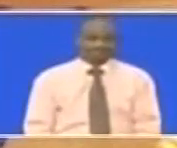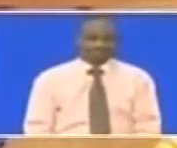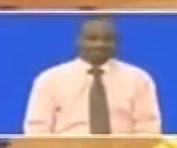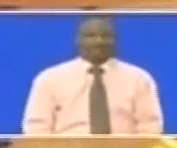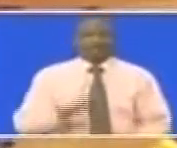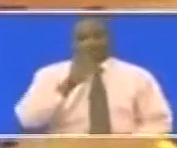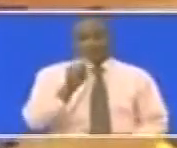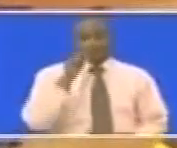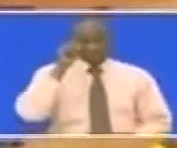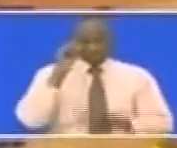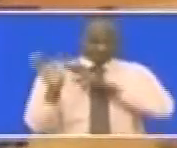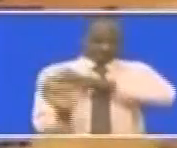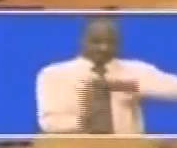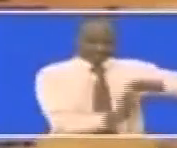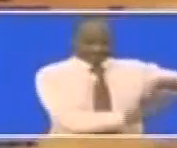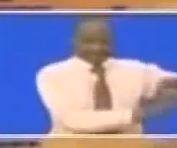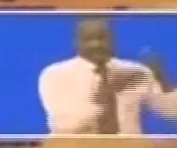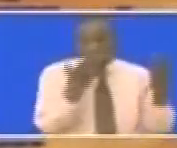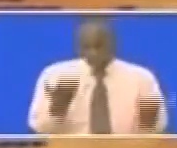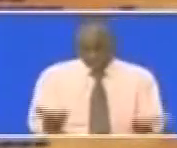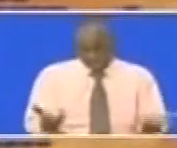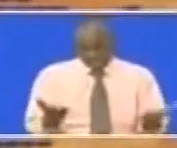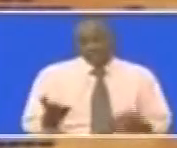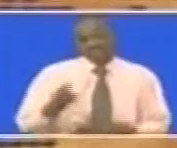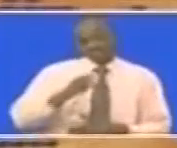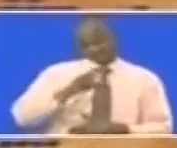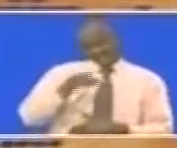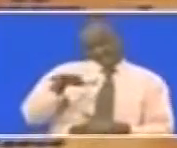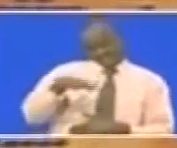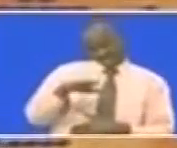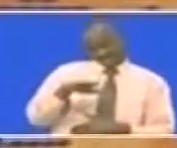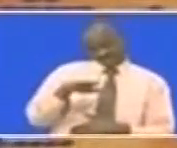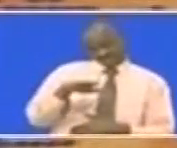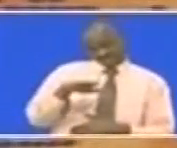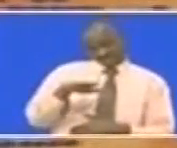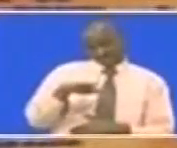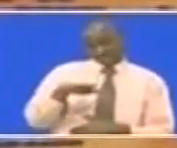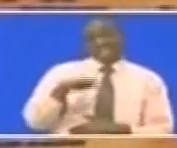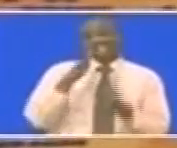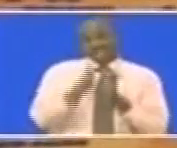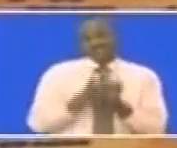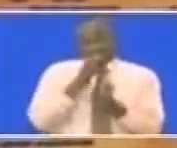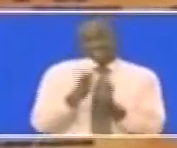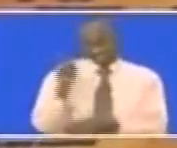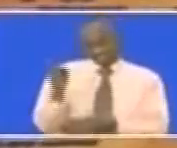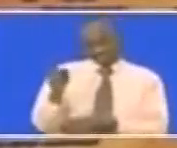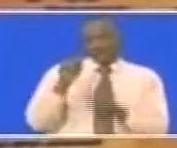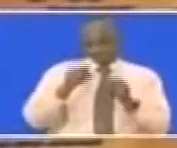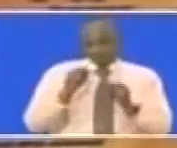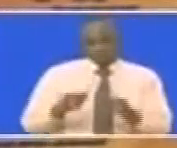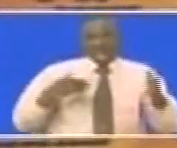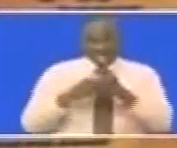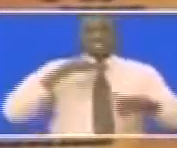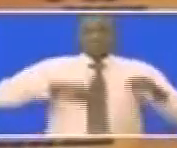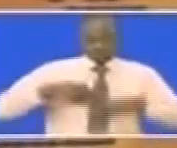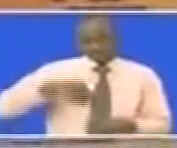Na mtukitoka Mombasa sasa tuelekee hadi katika eneo la Naivasha kule ambapo tume kupambana ufisadi humu